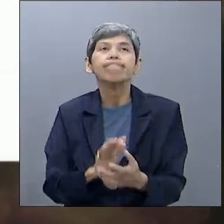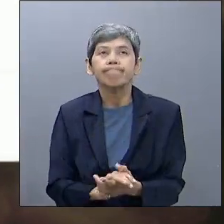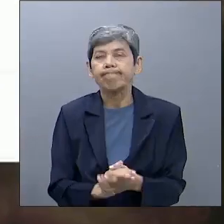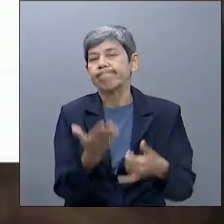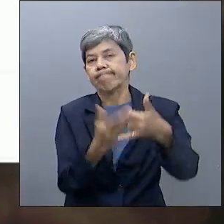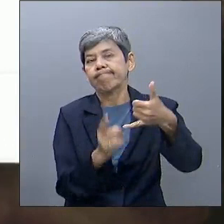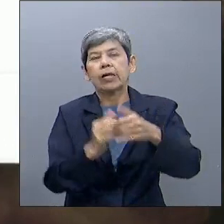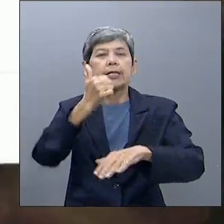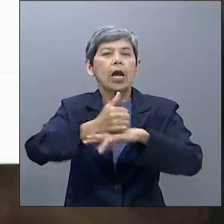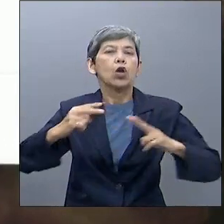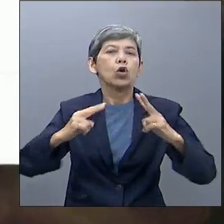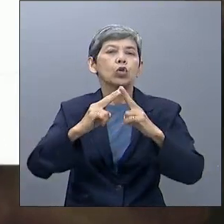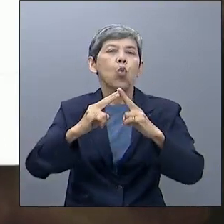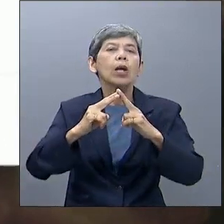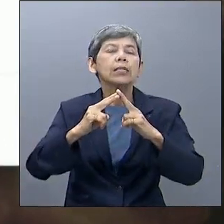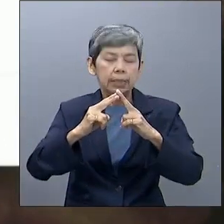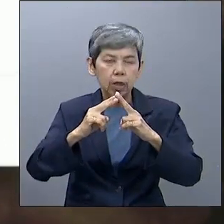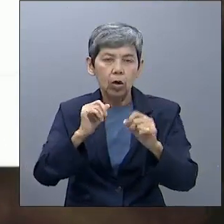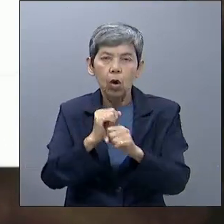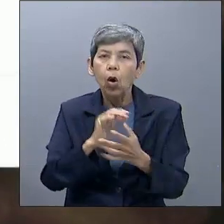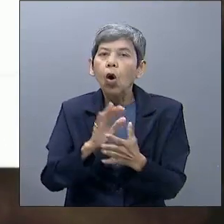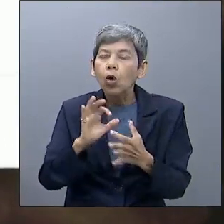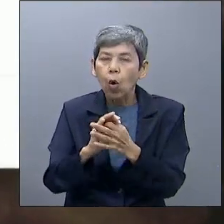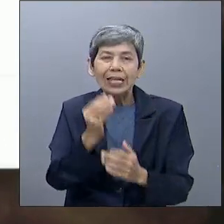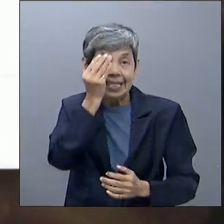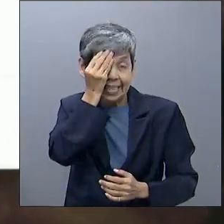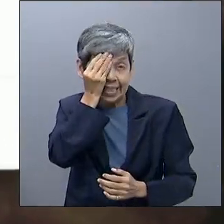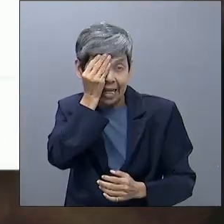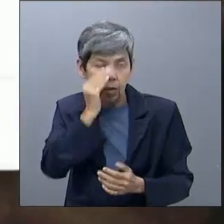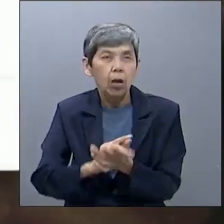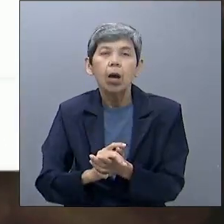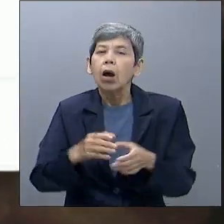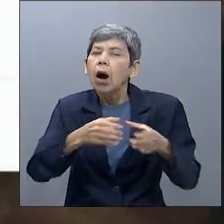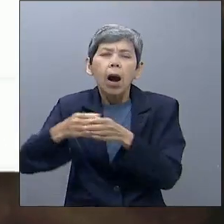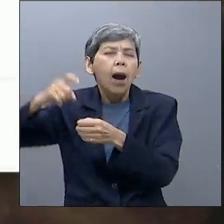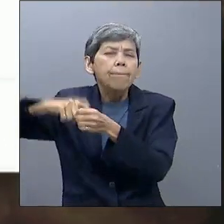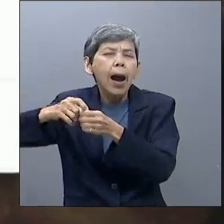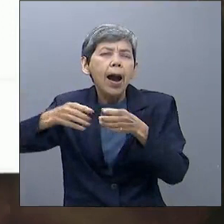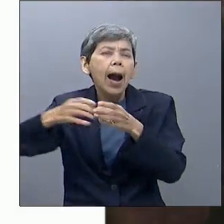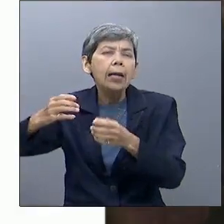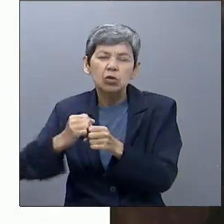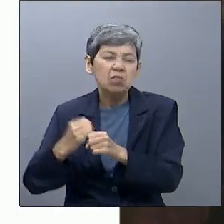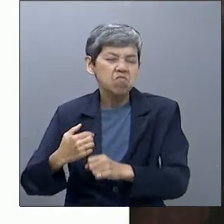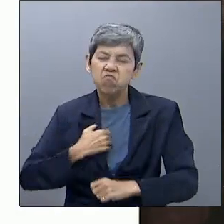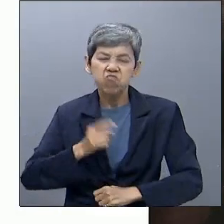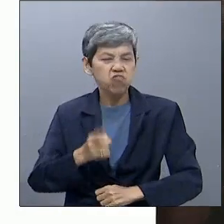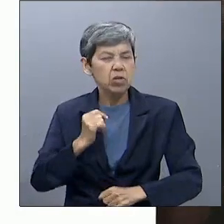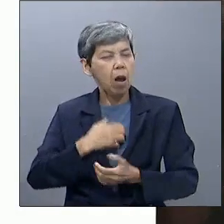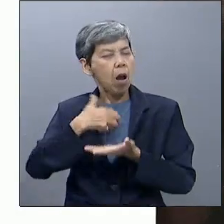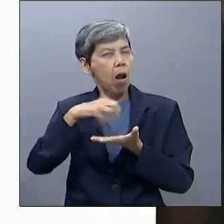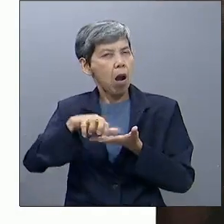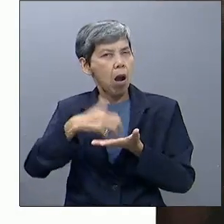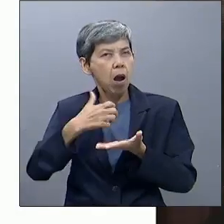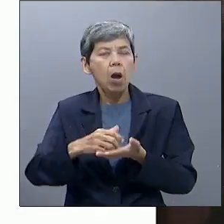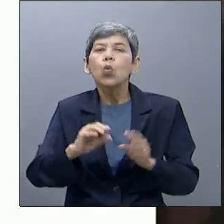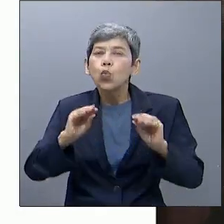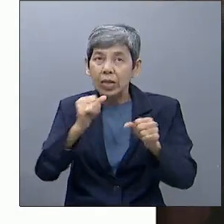ฮูรัฐมนตรีกระทรวงกิจการเยรูซาเล็มและมรดกอิสราเอลนะคะเสังกัดพรรคการเมืองที่มีอุดมการขวาจัดไปให้สัมภาษณ์กับวิทยุ